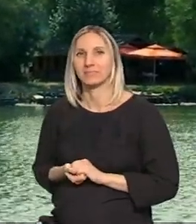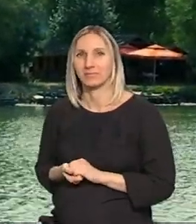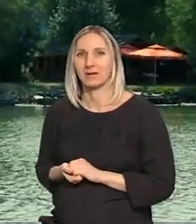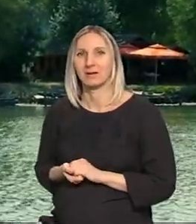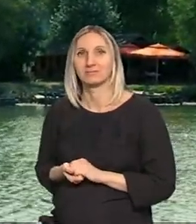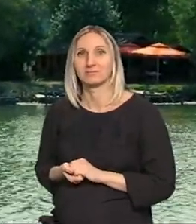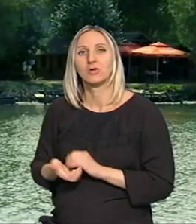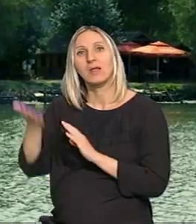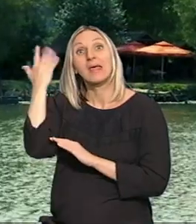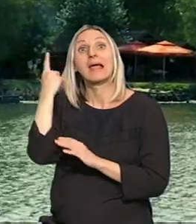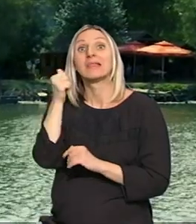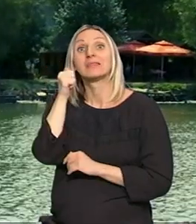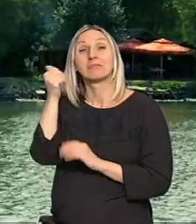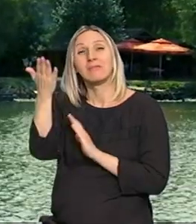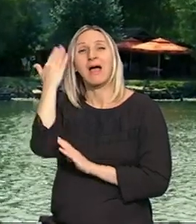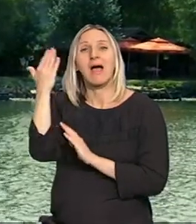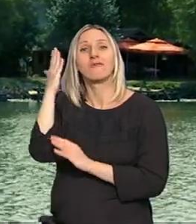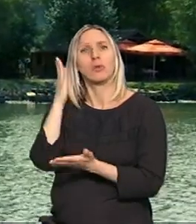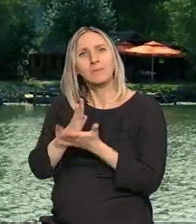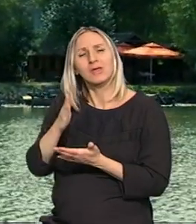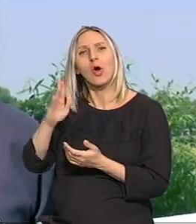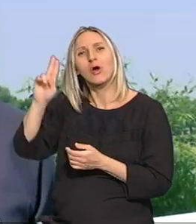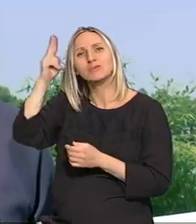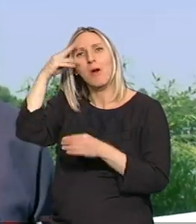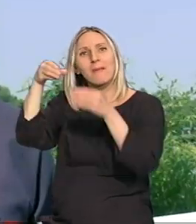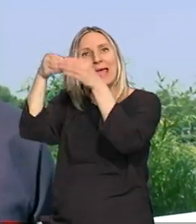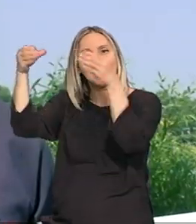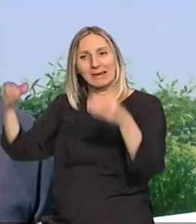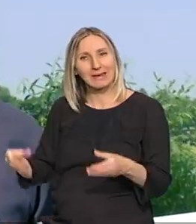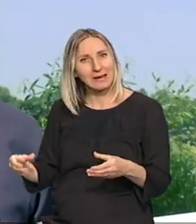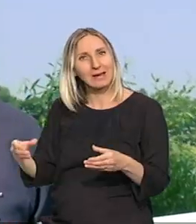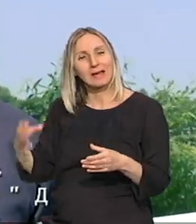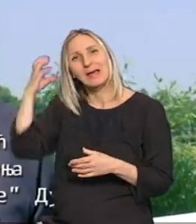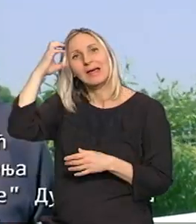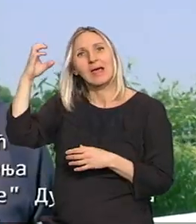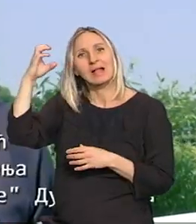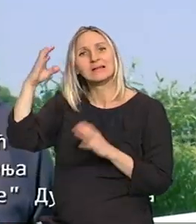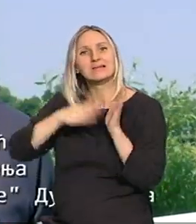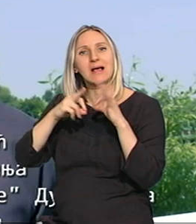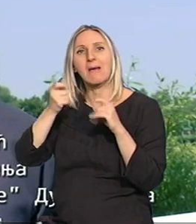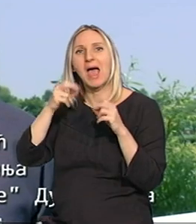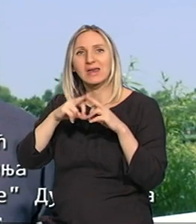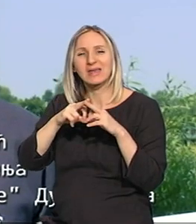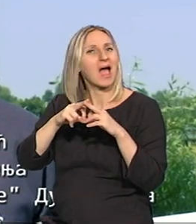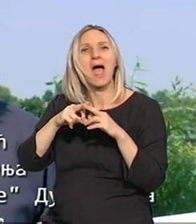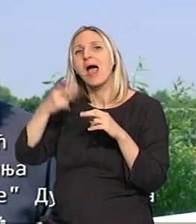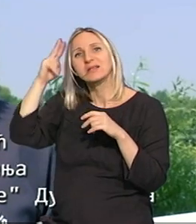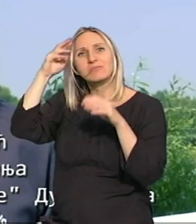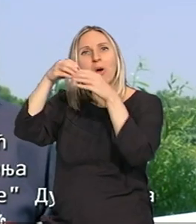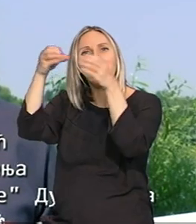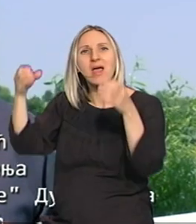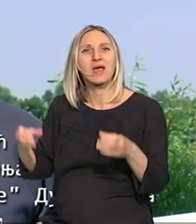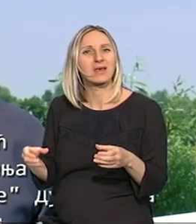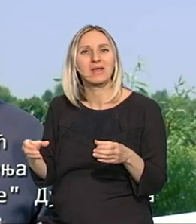Pošto je nekada davno ovde postoje neki kamen gde je bilo obeleži kraljice Marije, međutim kamen je